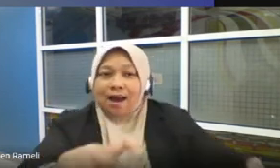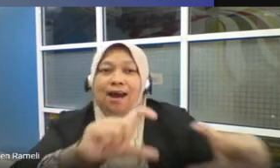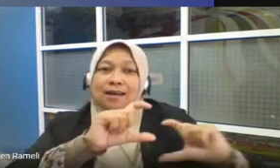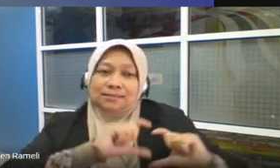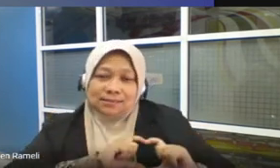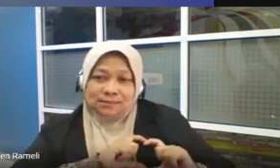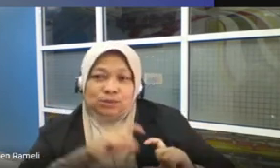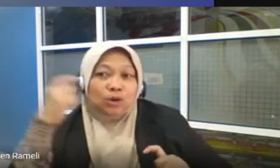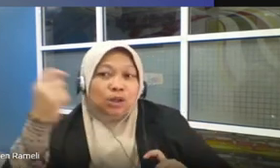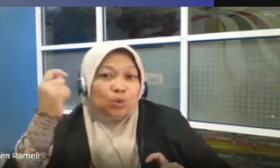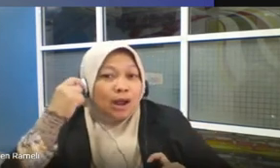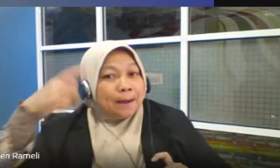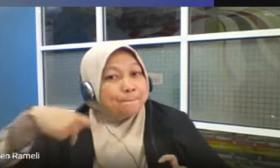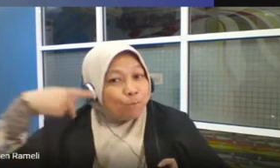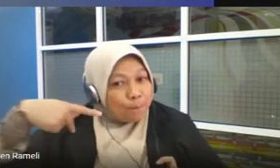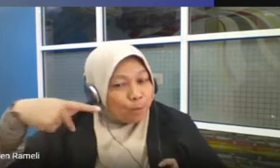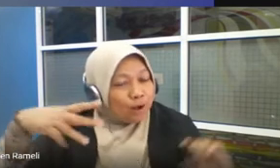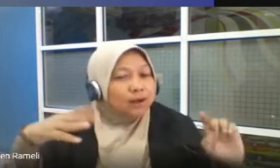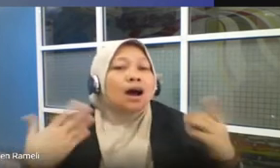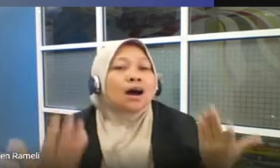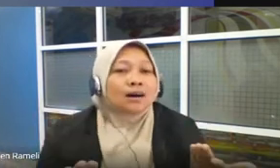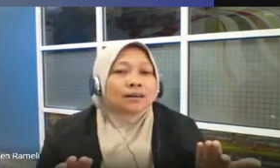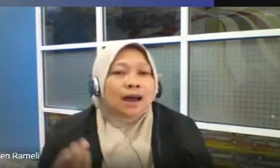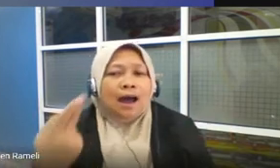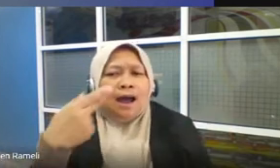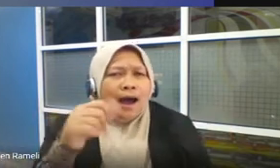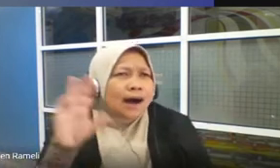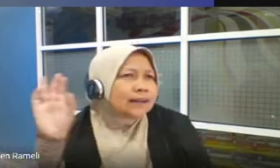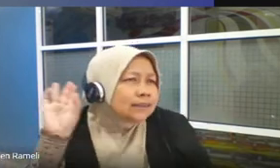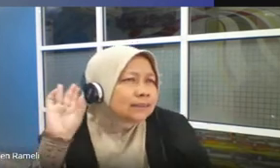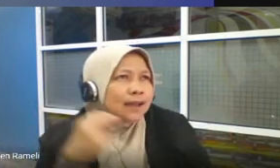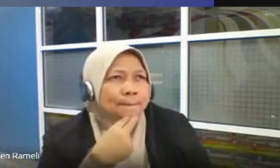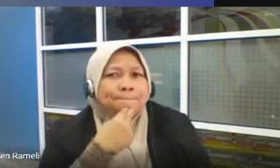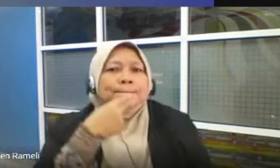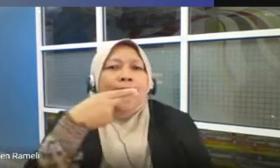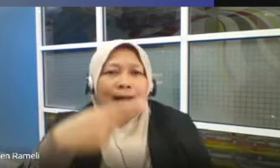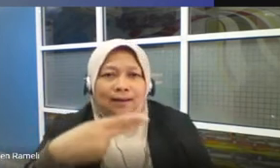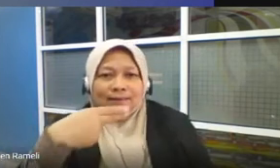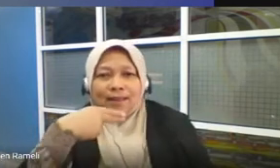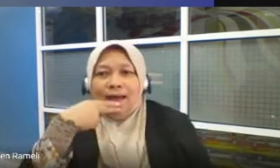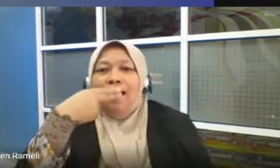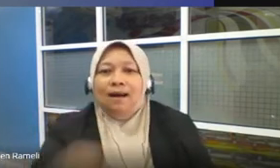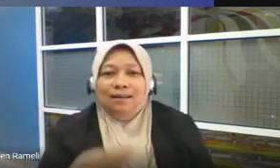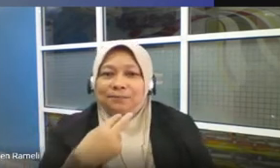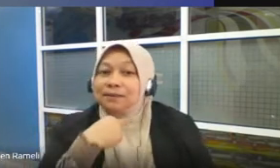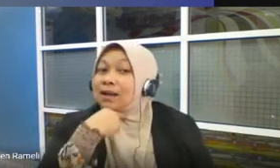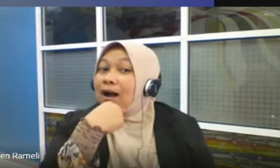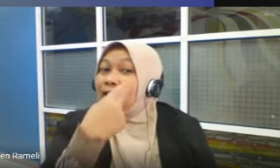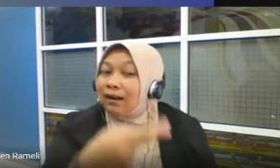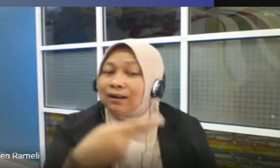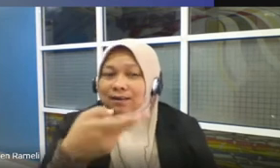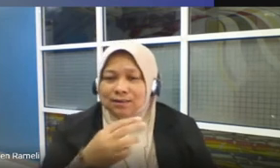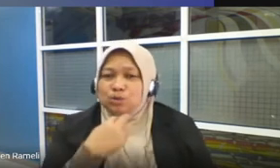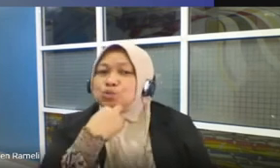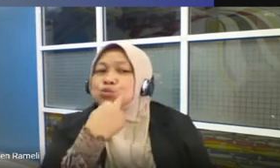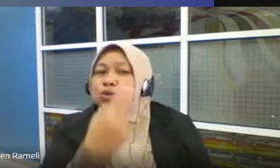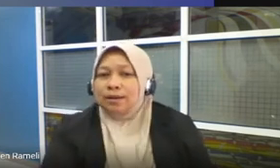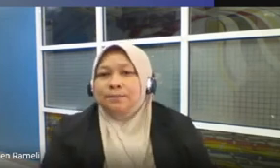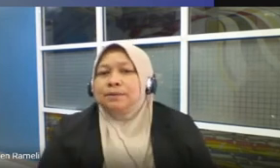tuan-tuan dan puan-puan. Jadi ada dengung bila kita sebut huruf N tu, dia ada huruf dengung dia, N,